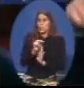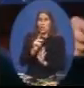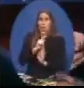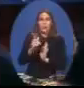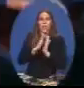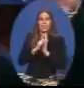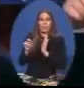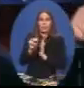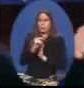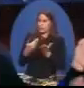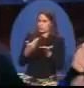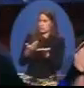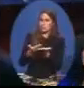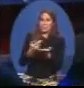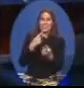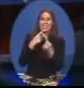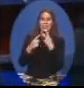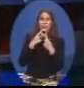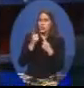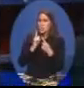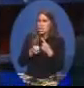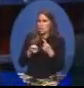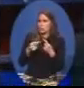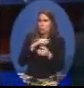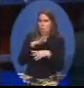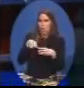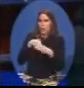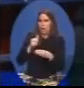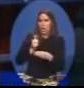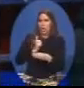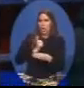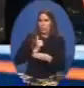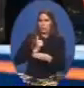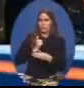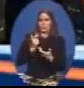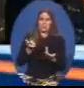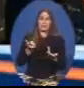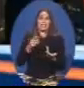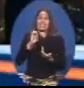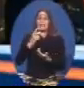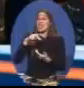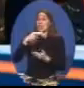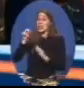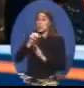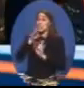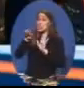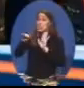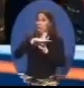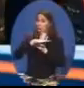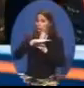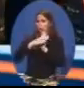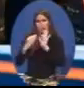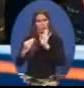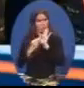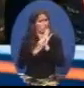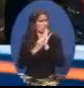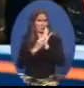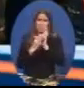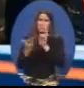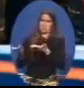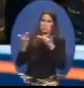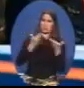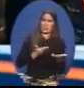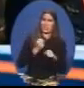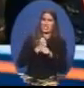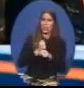לא ביקשתם נושא לדיון שיש צורך בו במעורבות חיילות, ואז אם יהיה נושא שיש בו, אני אזמן